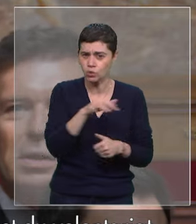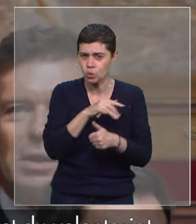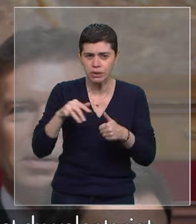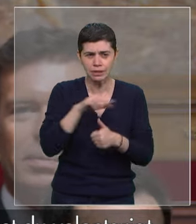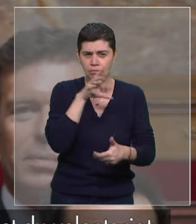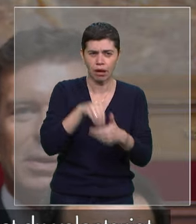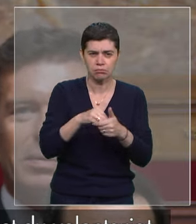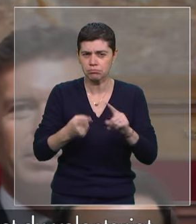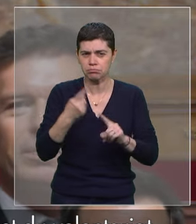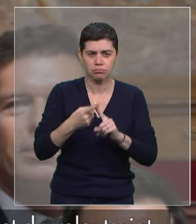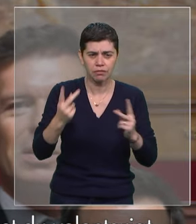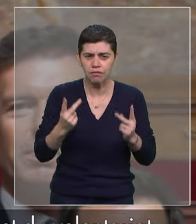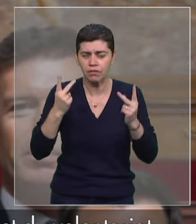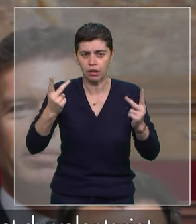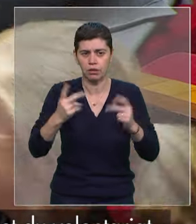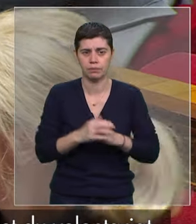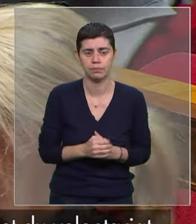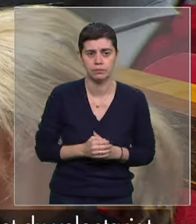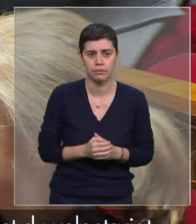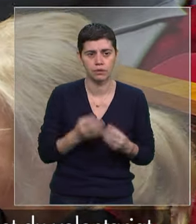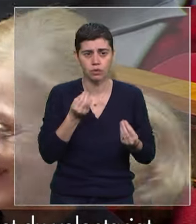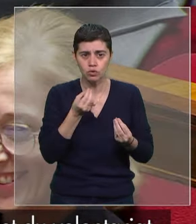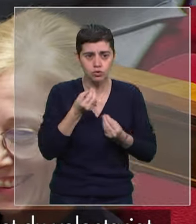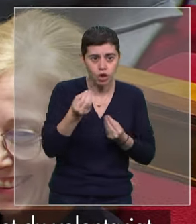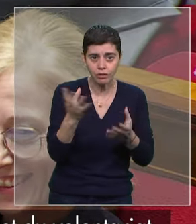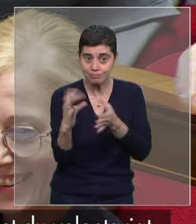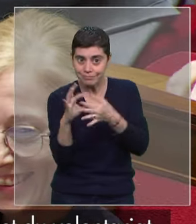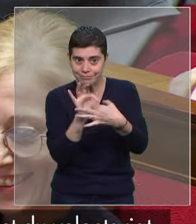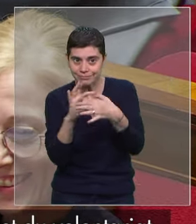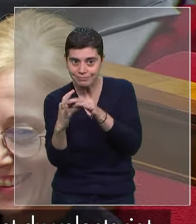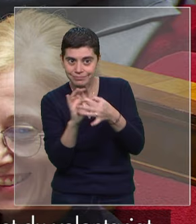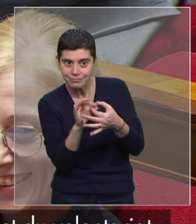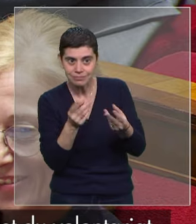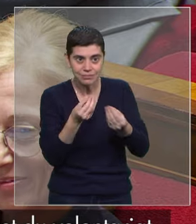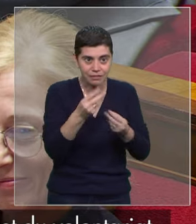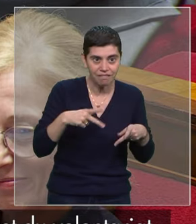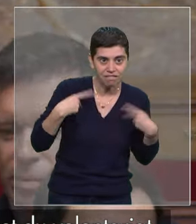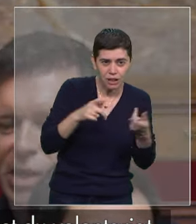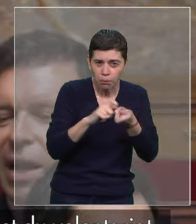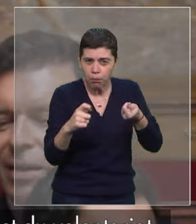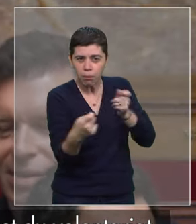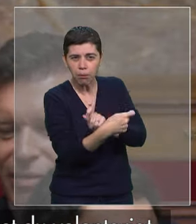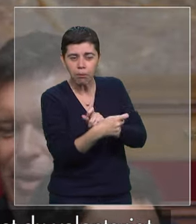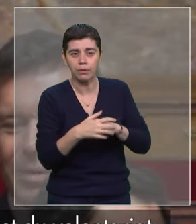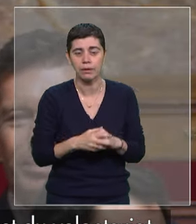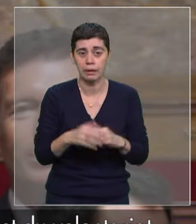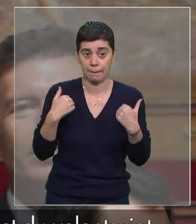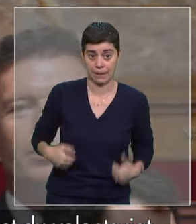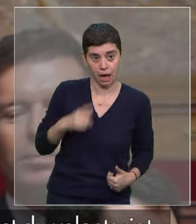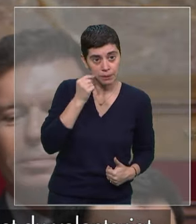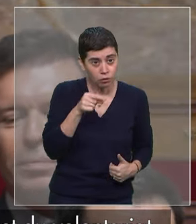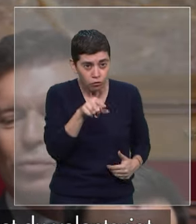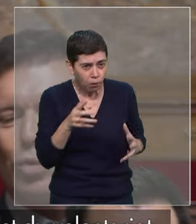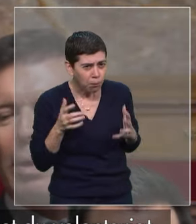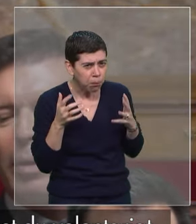société. Ils sont ceux qui font la différence, ceux qui créent des liens, ceux qui transforment des vies. Bravo. Mesdames et messieurs les engagés,